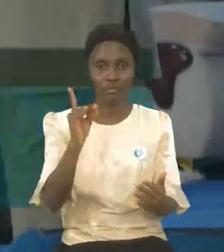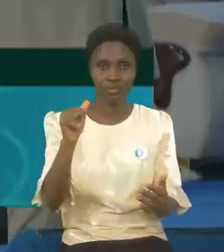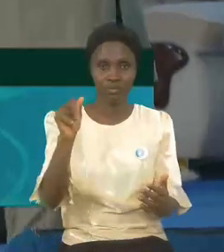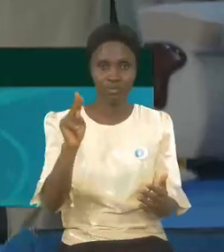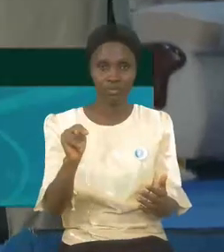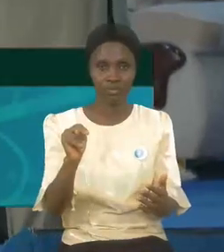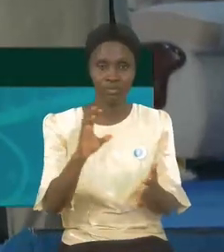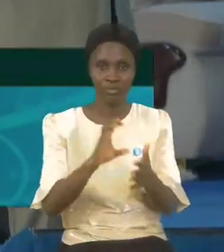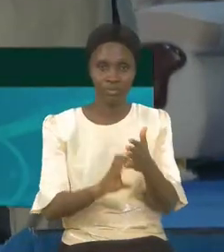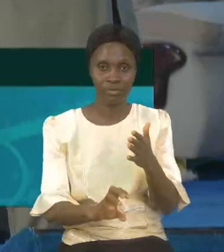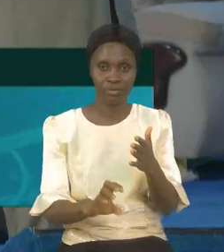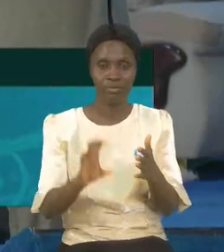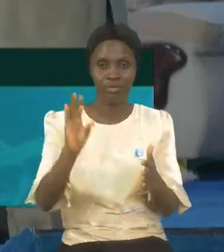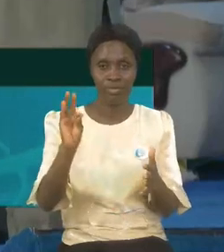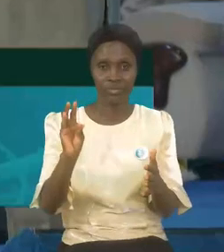Voyons